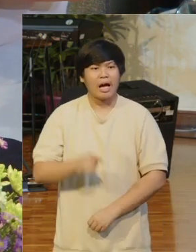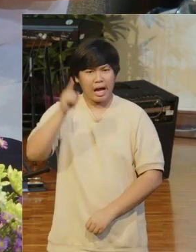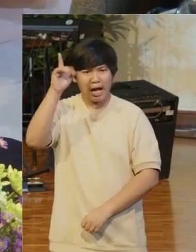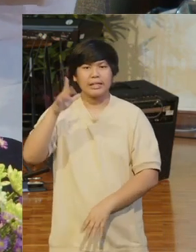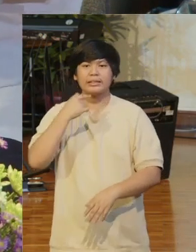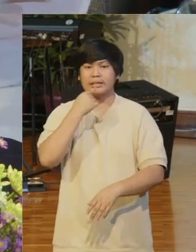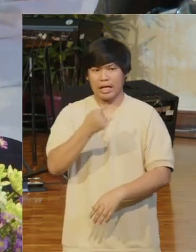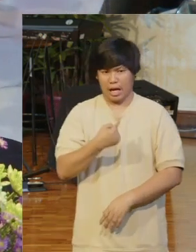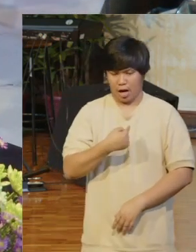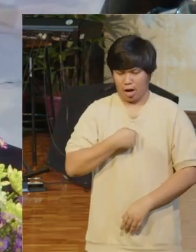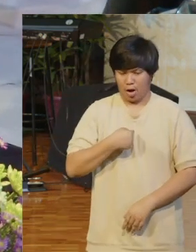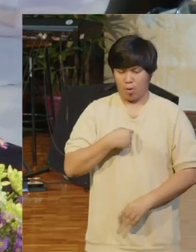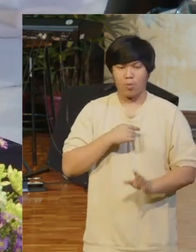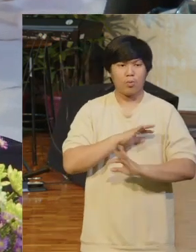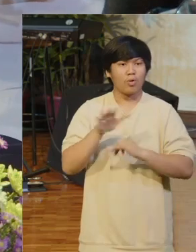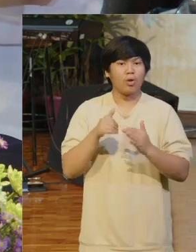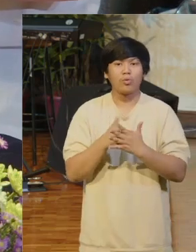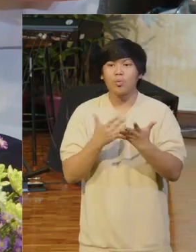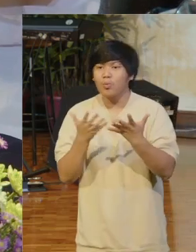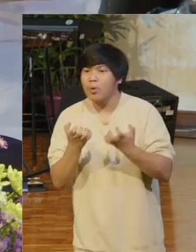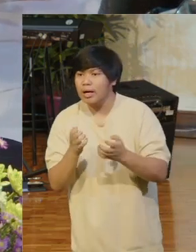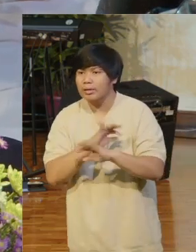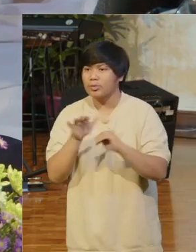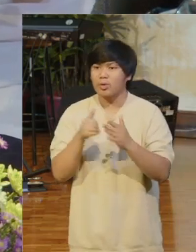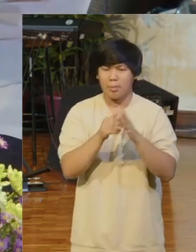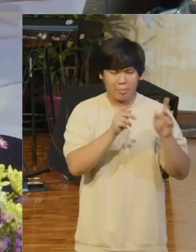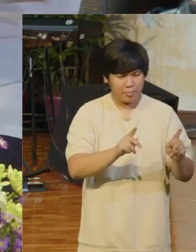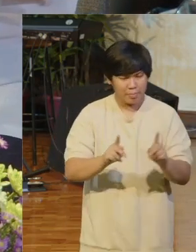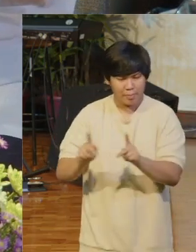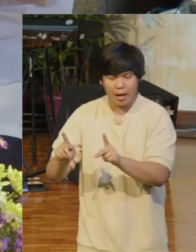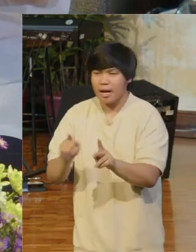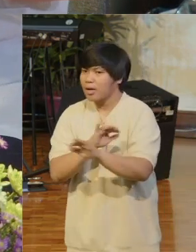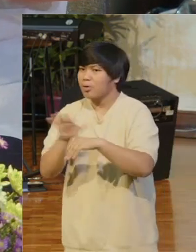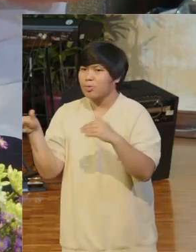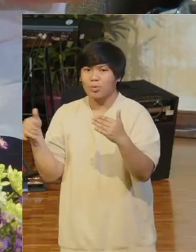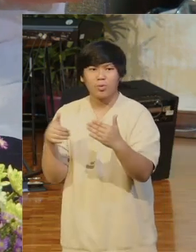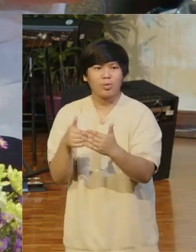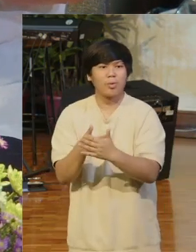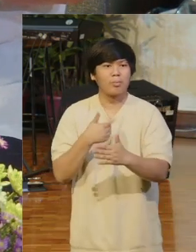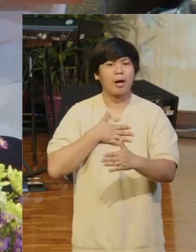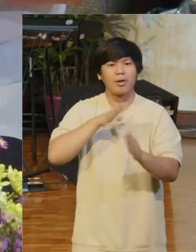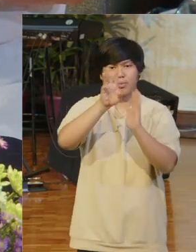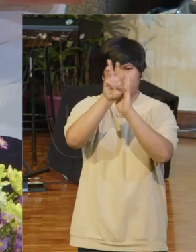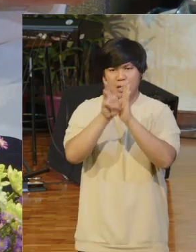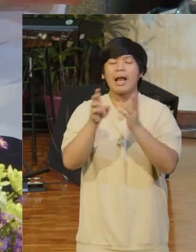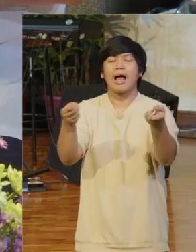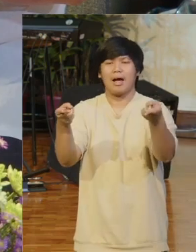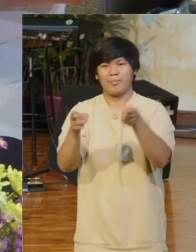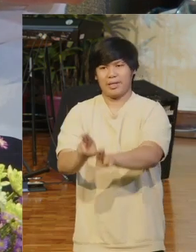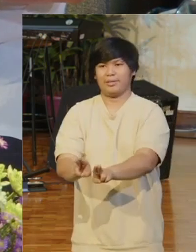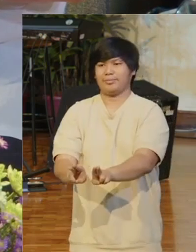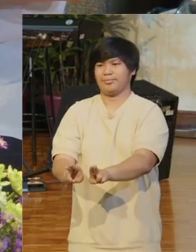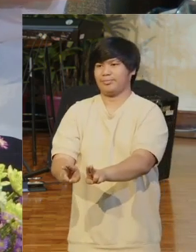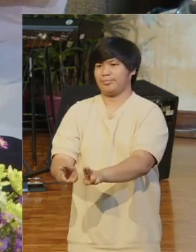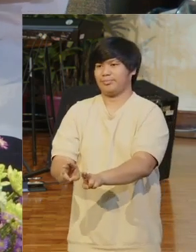Maisasagawa ko ang lahat ng aking plano, ang lahat ng aking layunin.